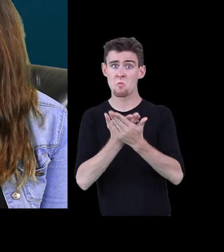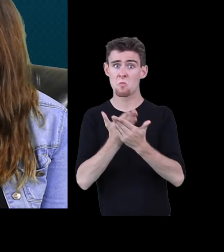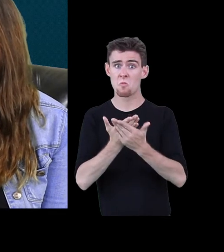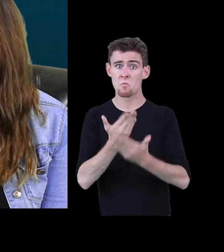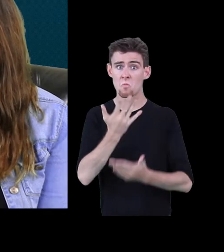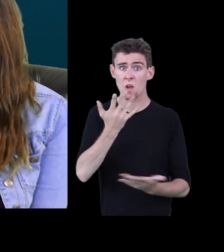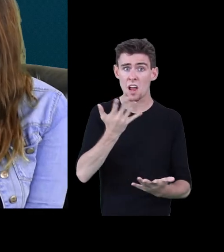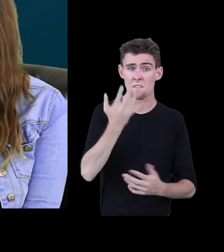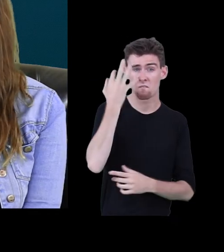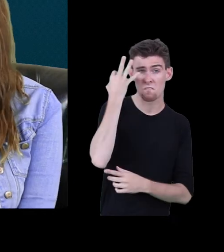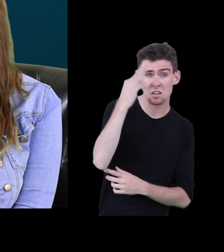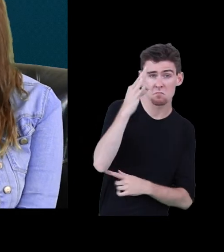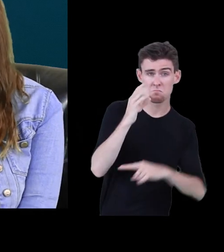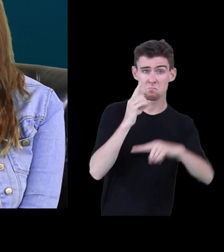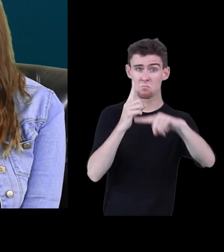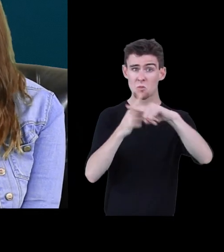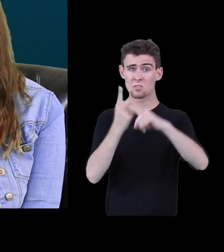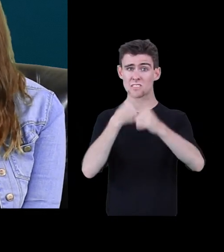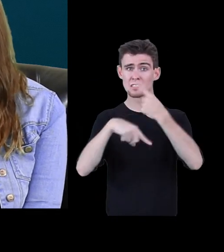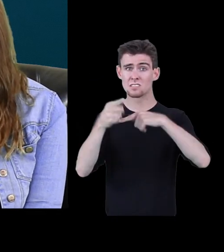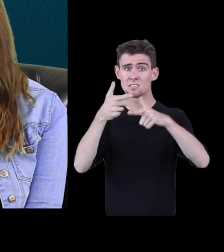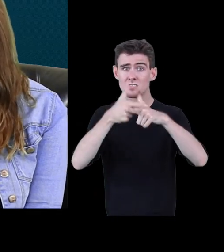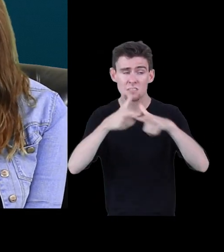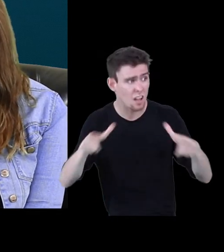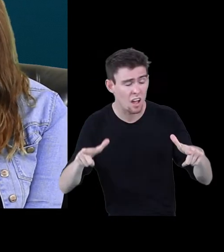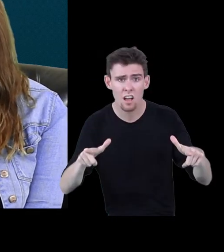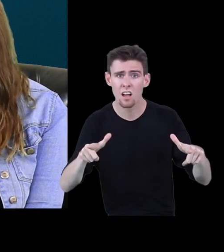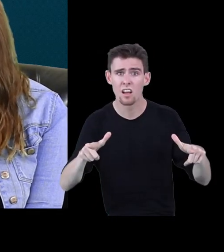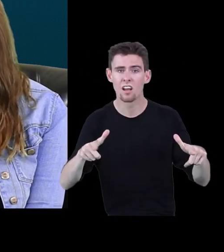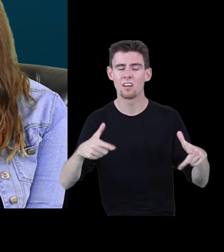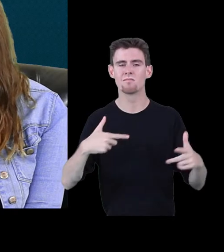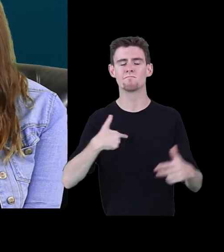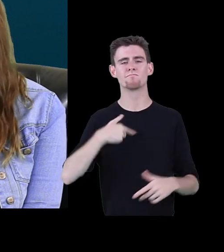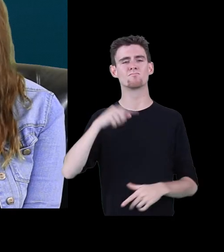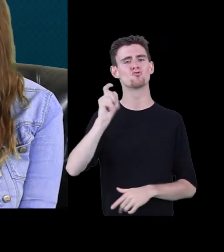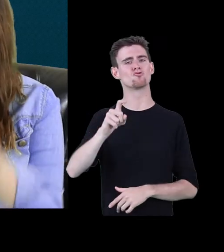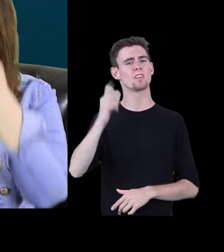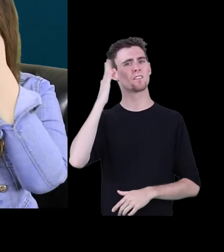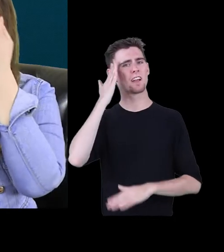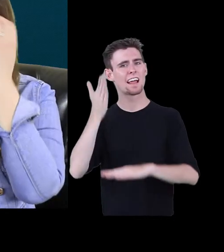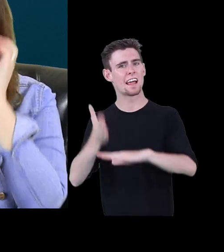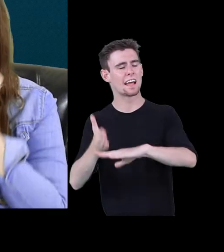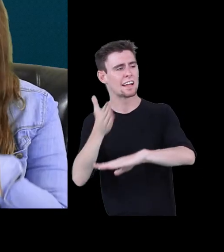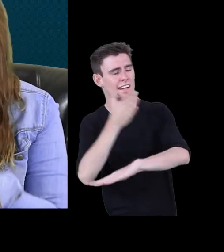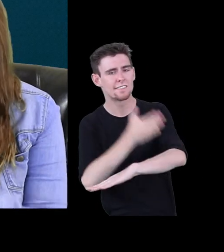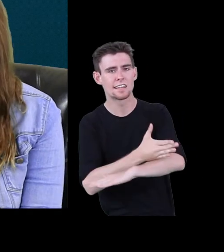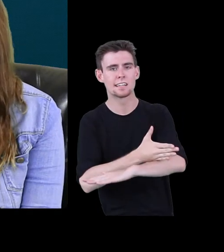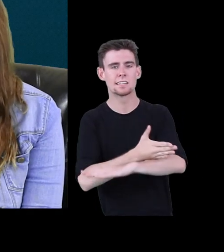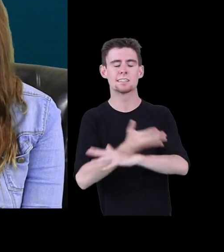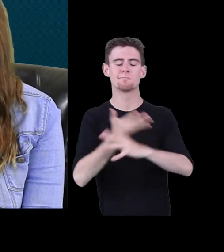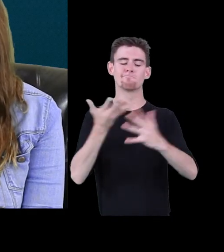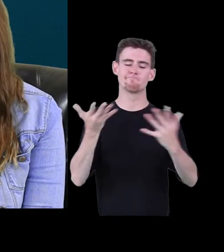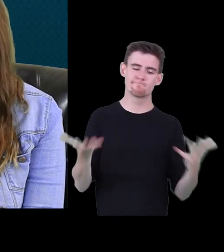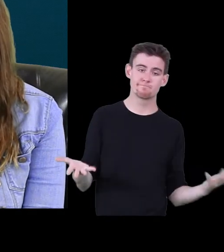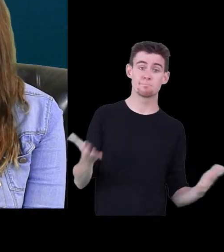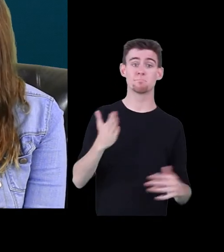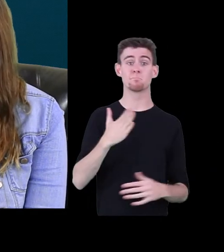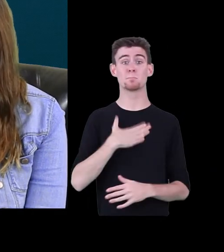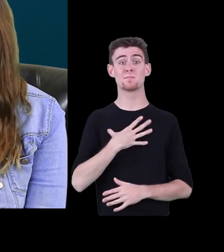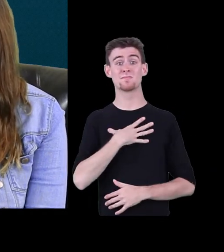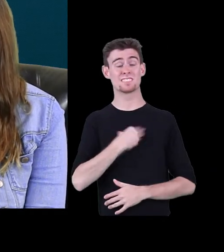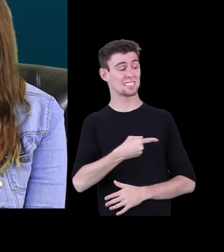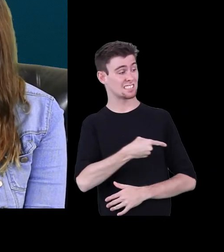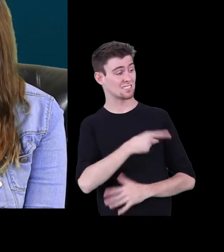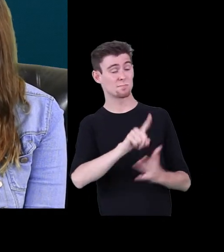une éducation en français et en langue des signes, c'était un peu tard. C'était sur le tard. J'aurais aimé